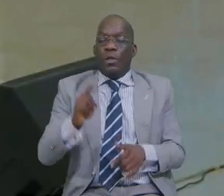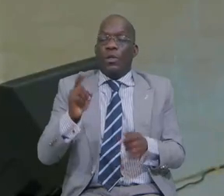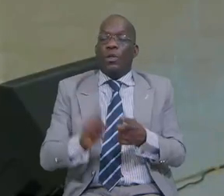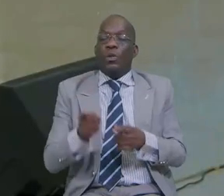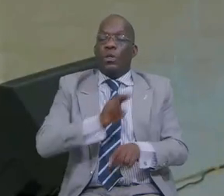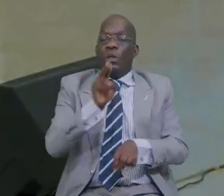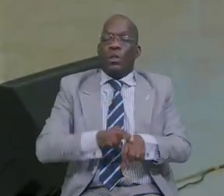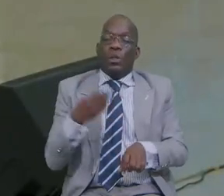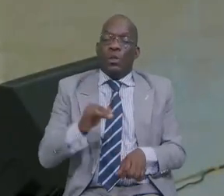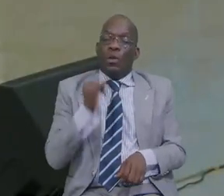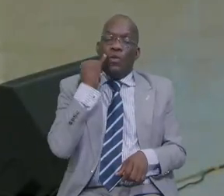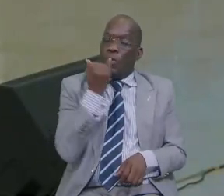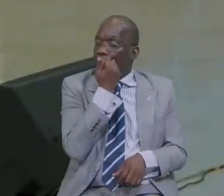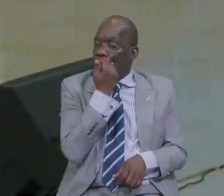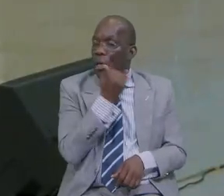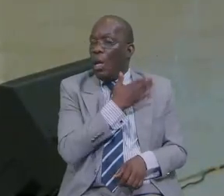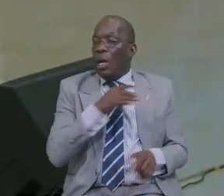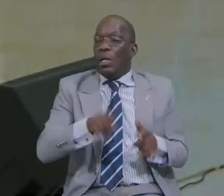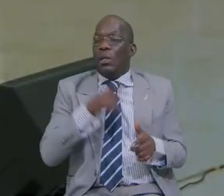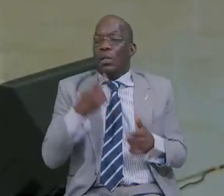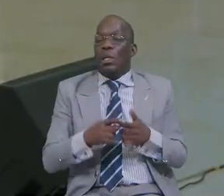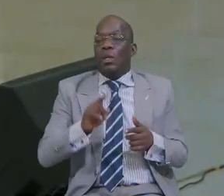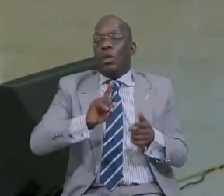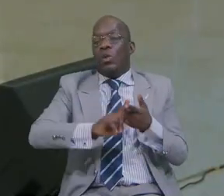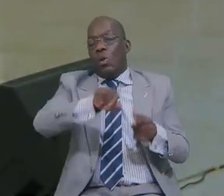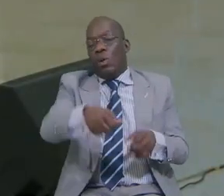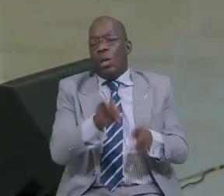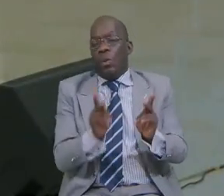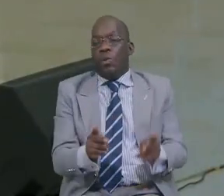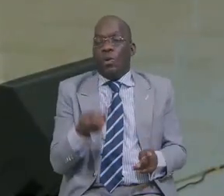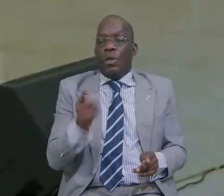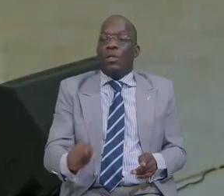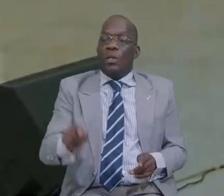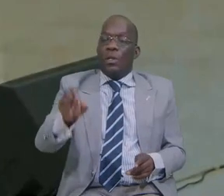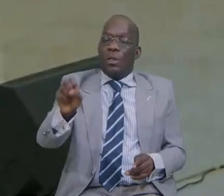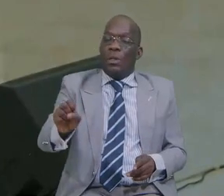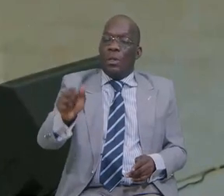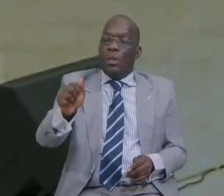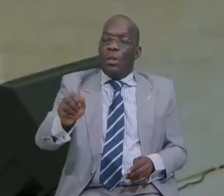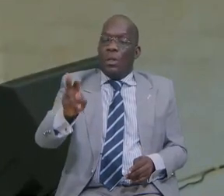hors d'Israël. Les Samaritains étaient bénis par le Seigneur.